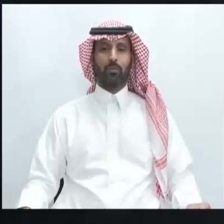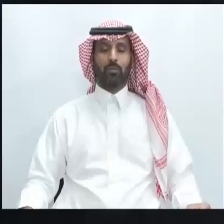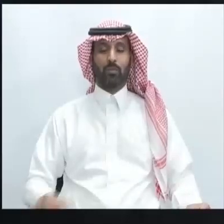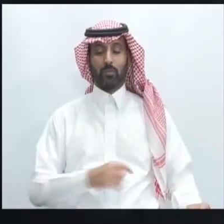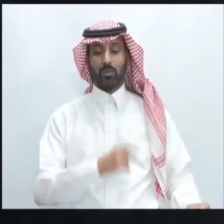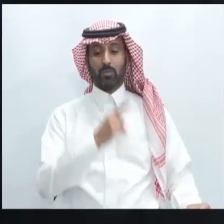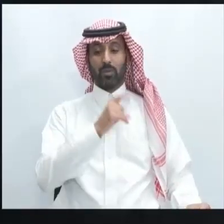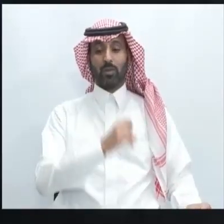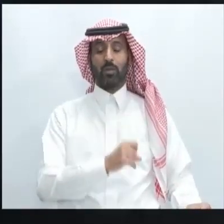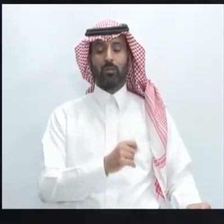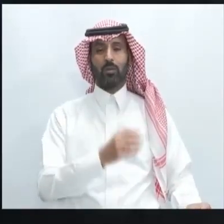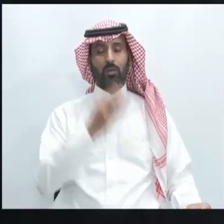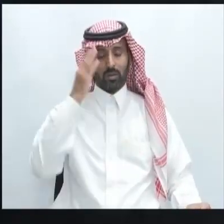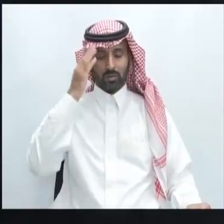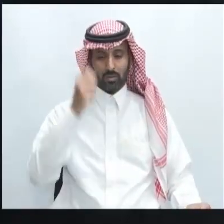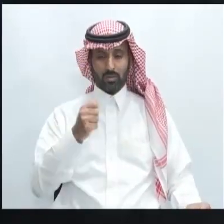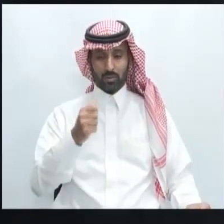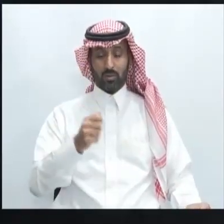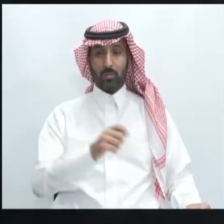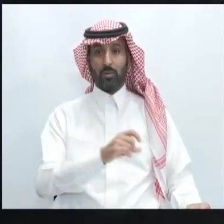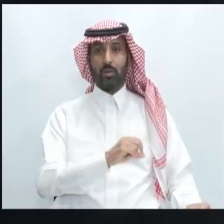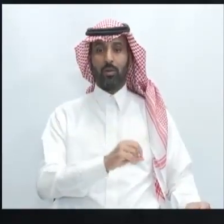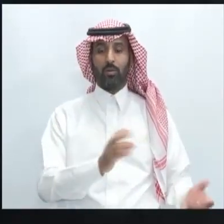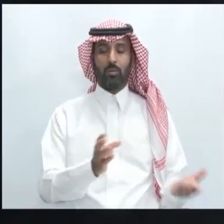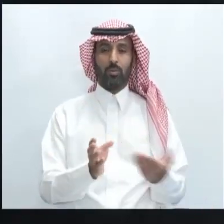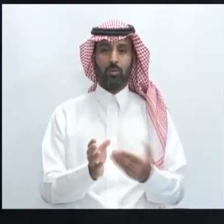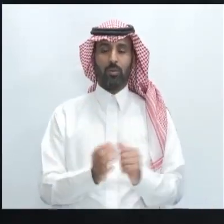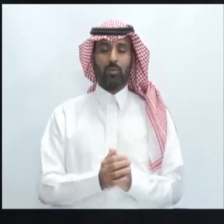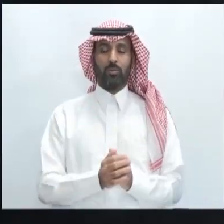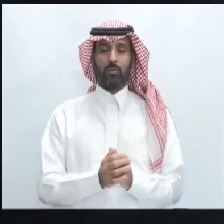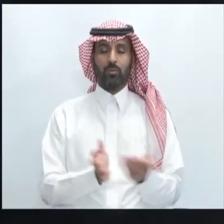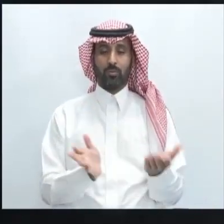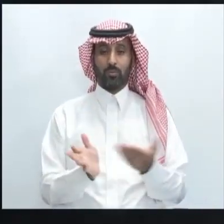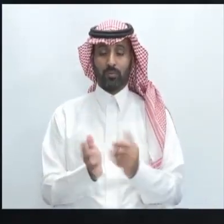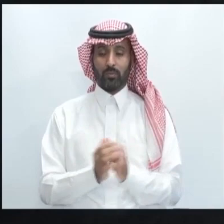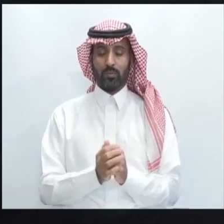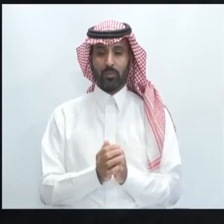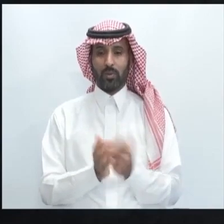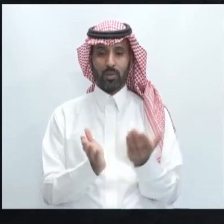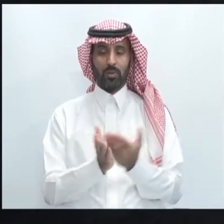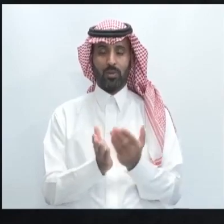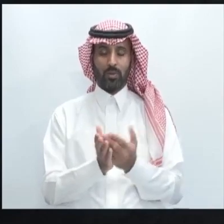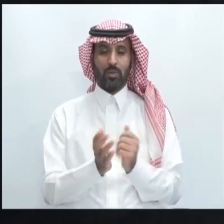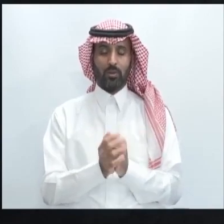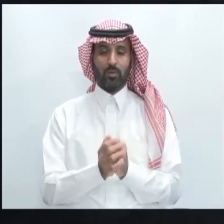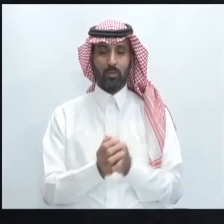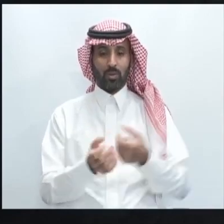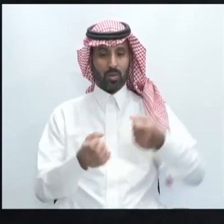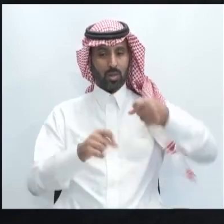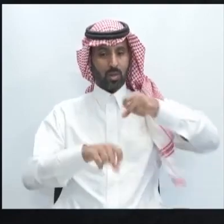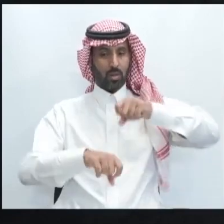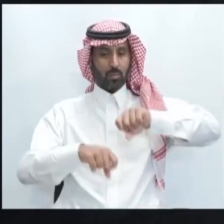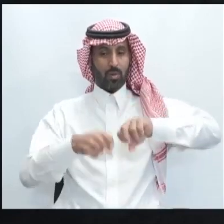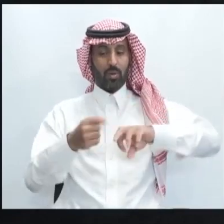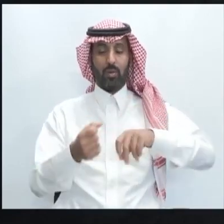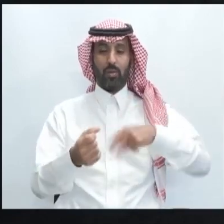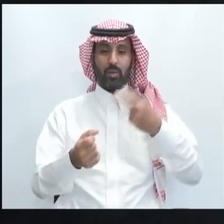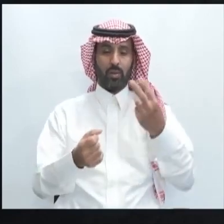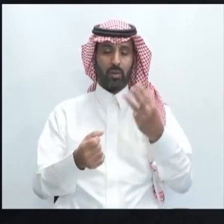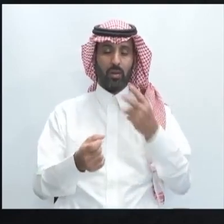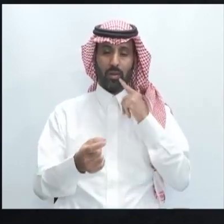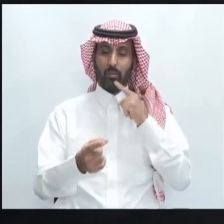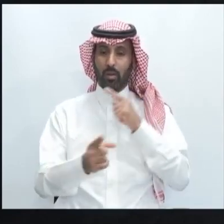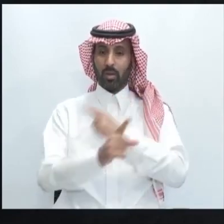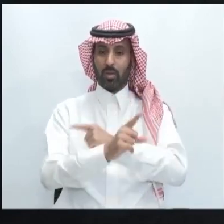بسم الله الرحمن الرحيم السلام عليكم ورحمه الله وبركاته اهلا وسهلا بكم في درس جديد من دروس كيمياء اثنين ثلاثه معكم